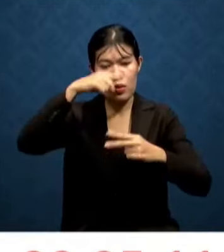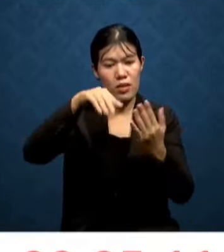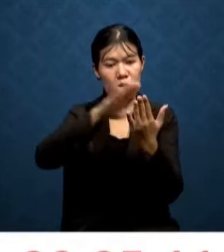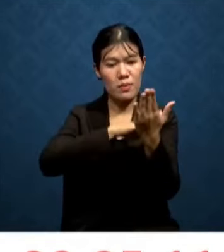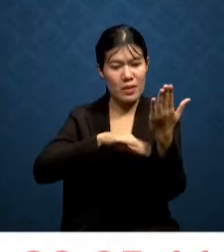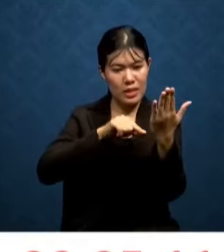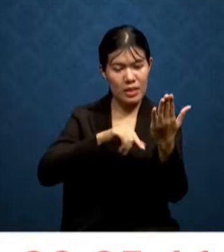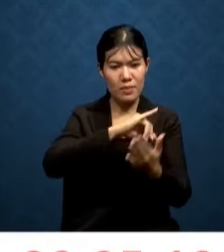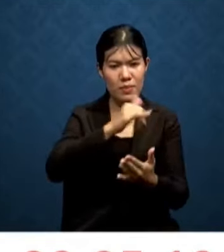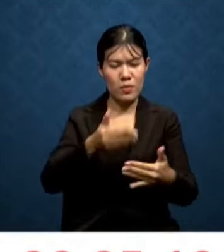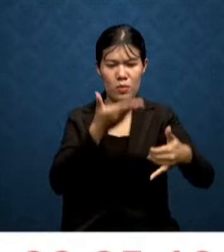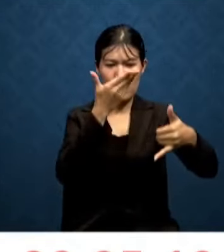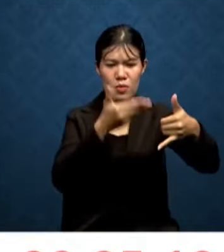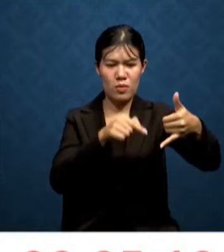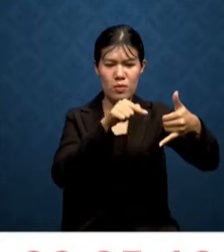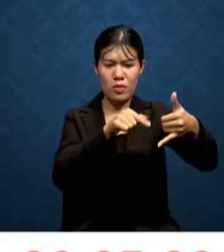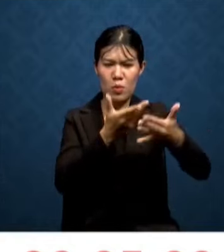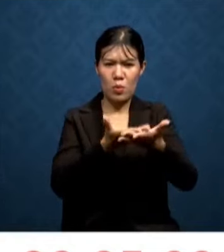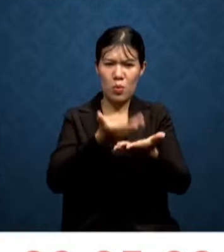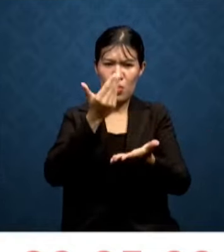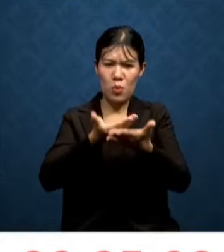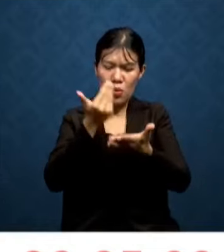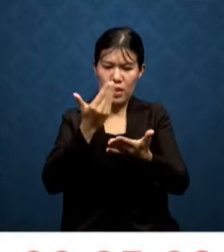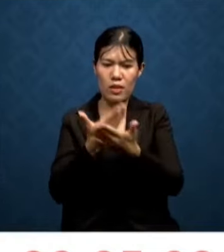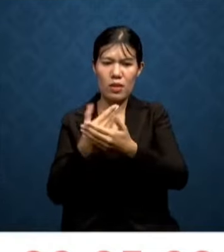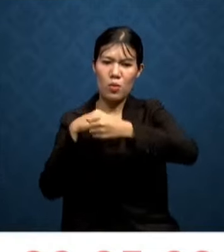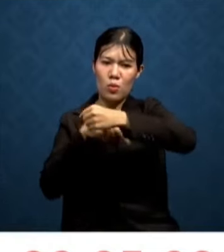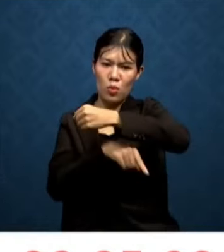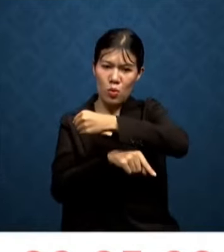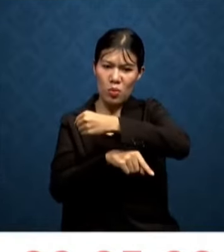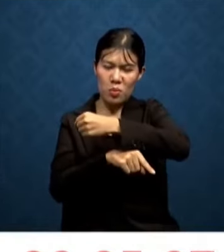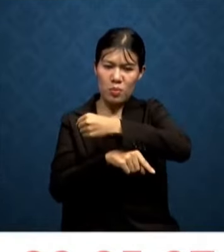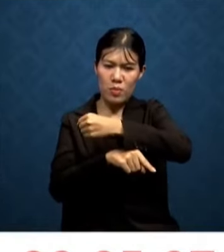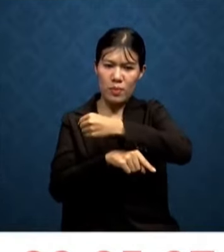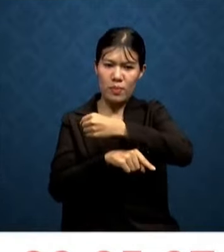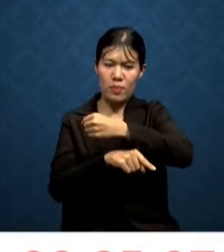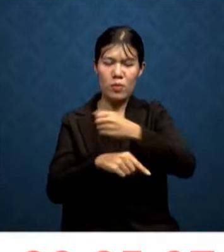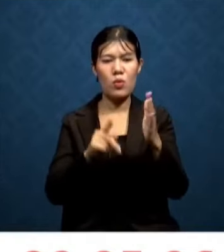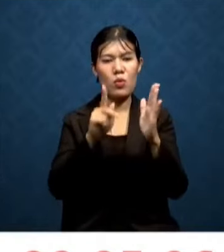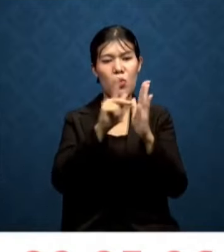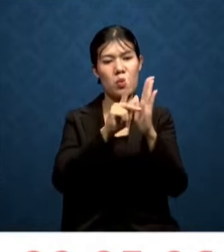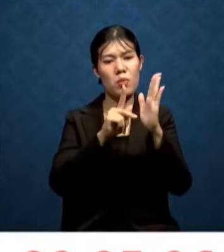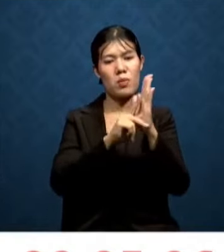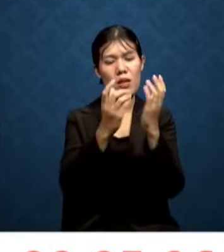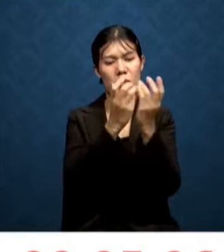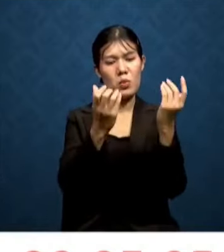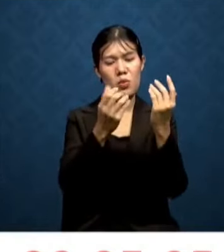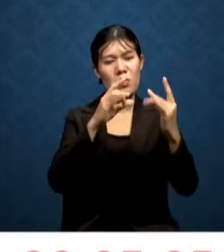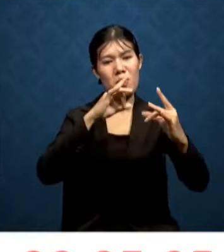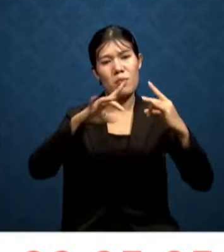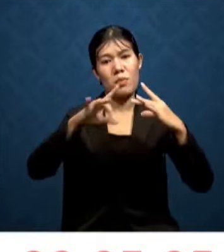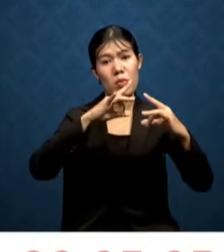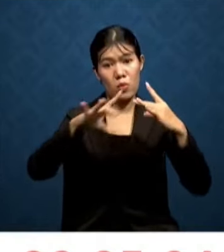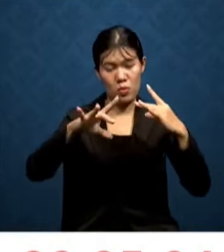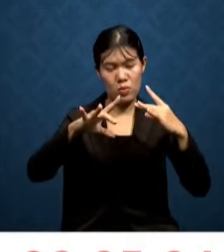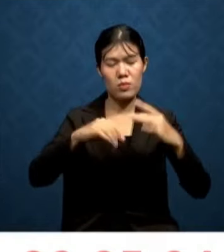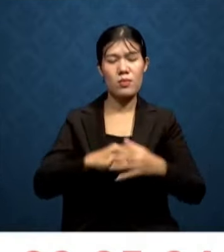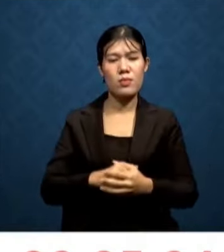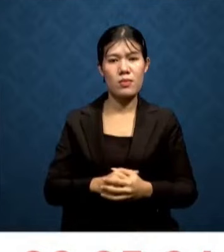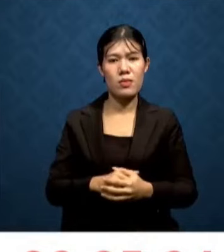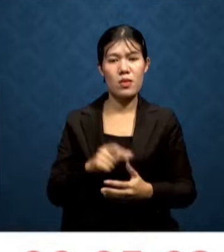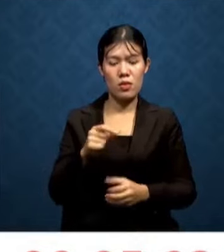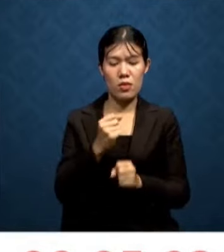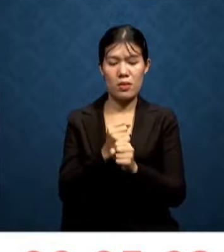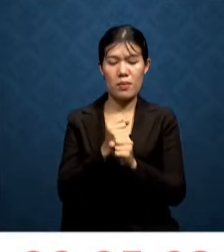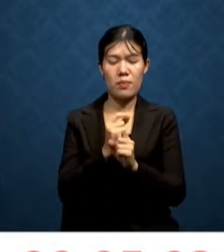ริตปฏิบัติหน้าที่โดยใช้อำนาจขัดต่อกฎหมายมูลฝ่าฝืนมาตรฐานทางจริยธรรมอย่างร้ายแรงให้ดำเนินการต่อไป